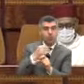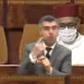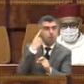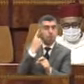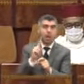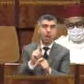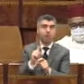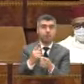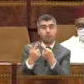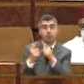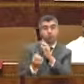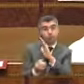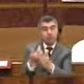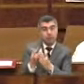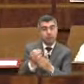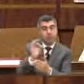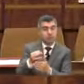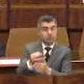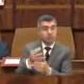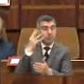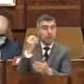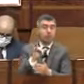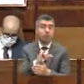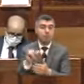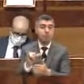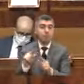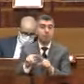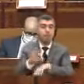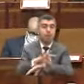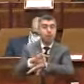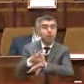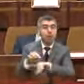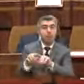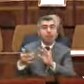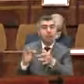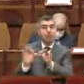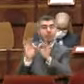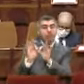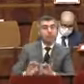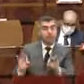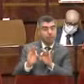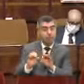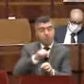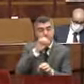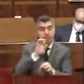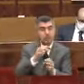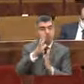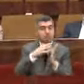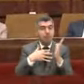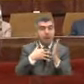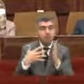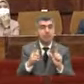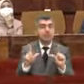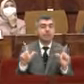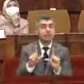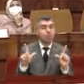يكفي عن هذه المستجدات دون أن ننسى إشكالات الإدارة الرقمية. نريد سيد الوزير برامج في الإعلام الرسمي بكثرة